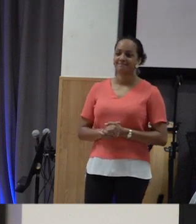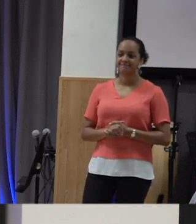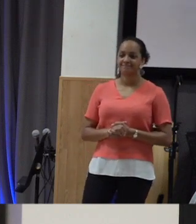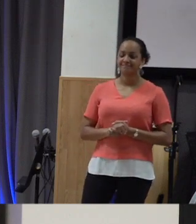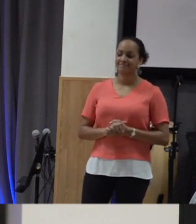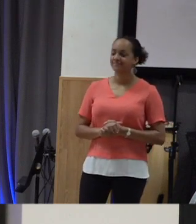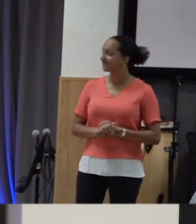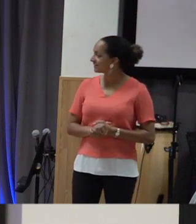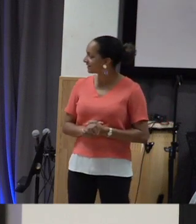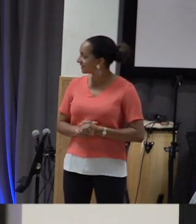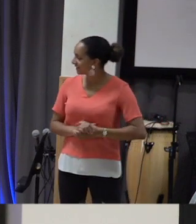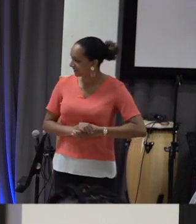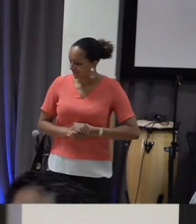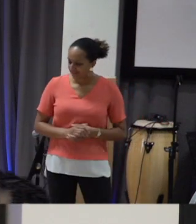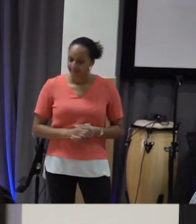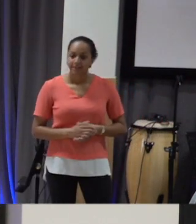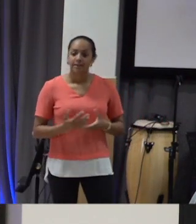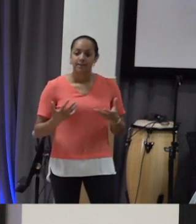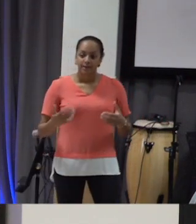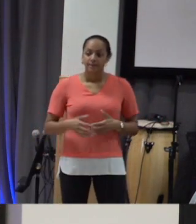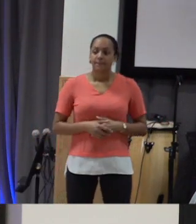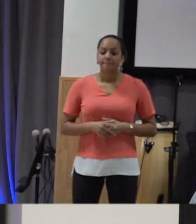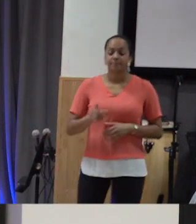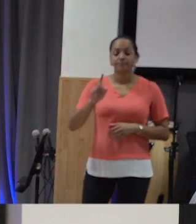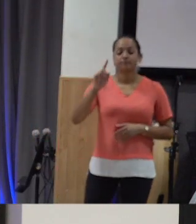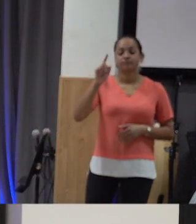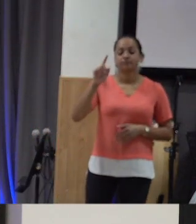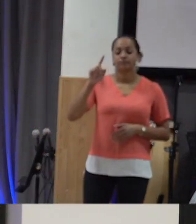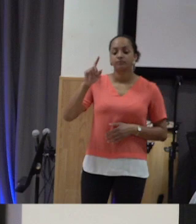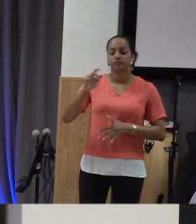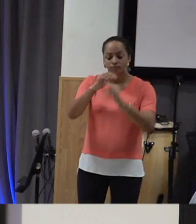Celui qui à la fois est agréable à Dieu et celui qui est incrédule lui est donc désagréable.